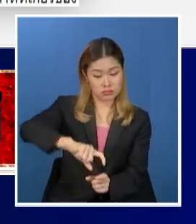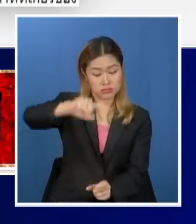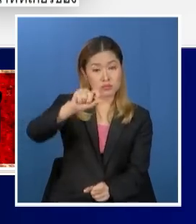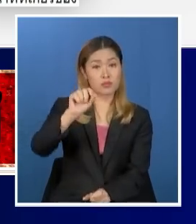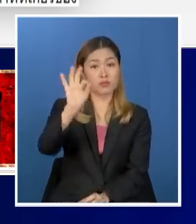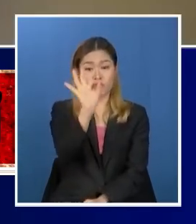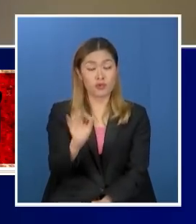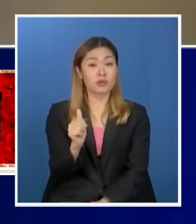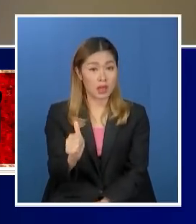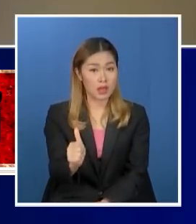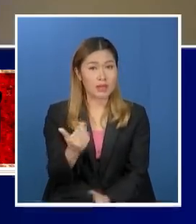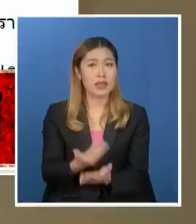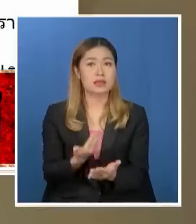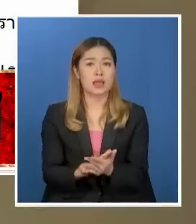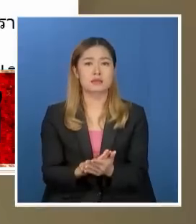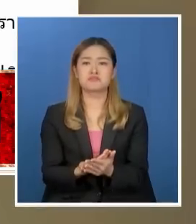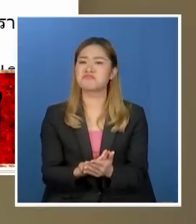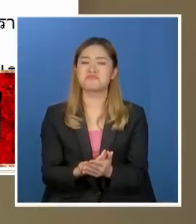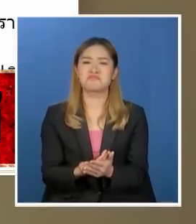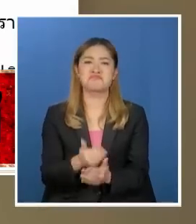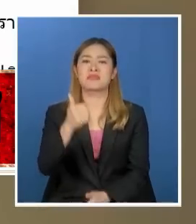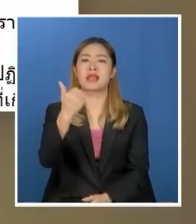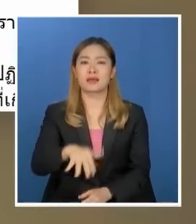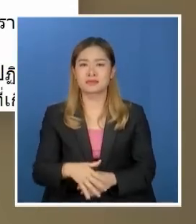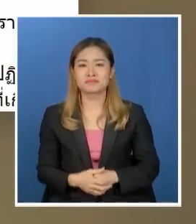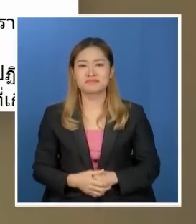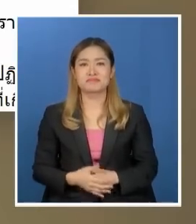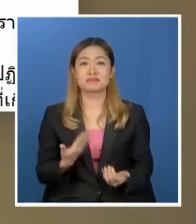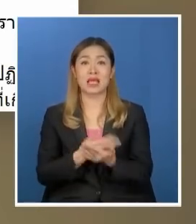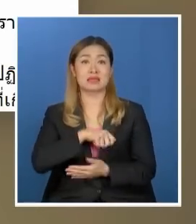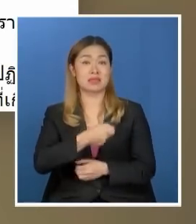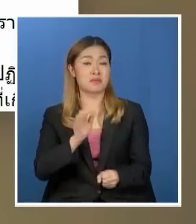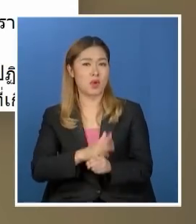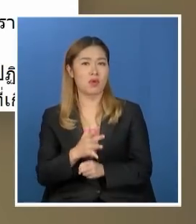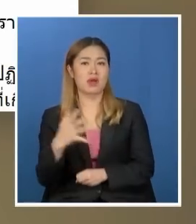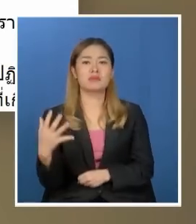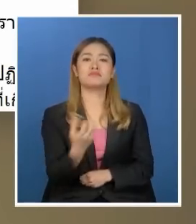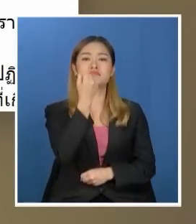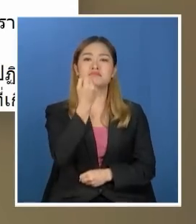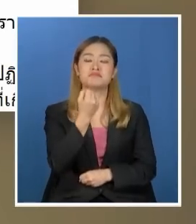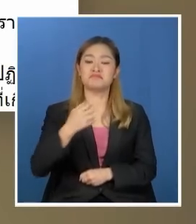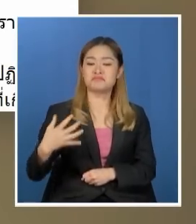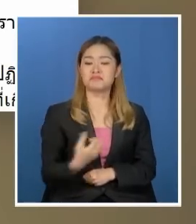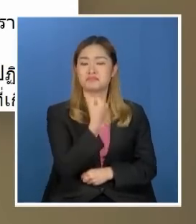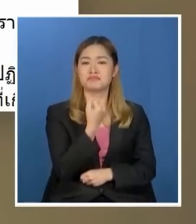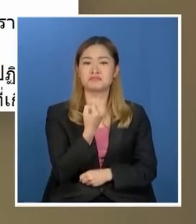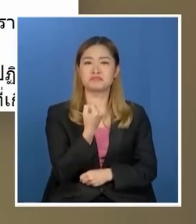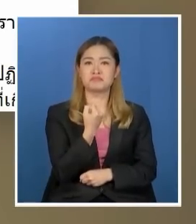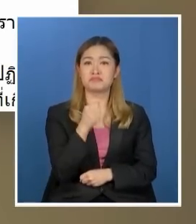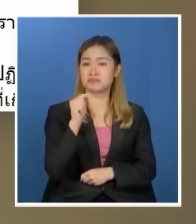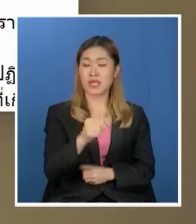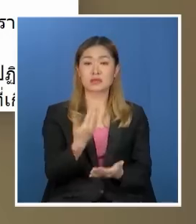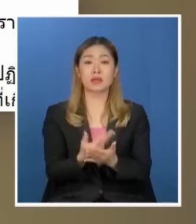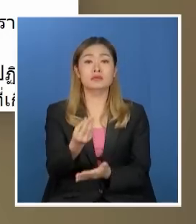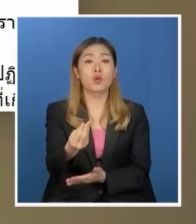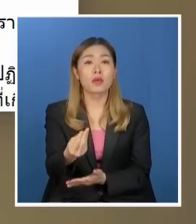เขาถึงบอกมีเงินอย่างเดียวไม่ได้ครับเออต้องล้นฟ้าเออเขาก็ถามมาเลยต้องมี